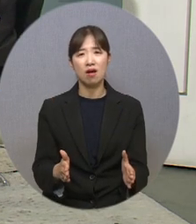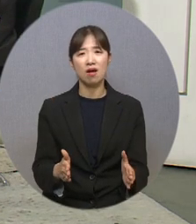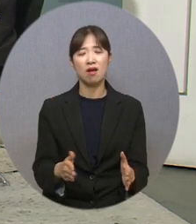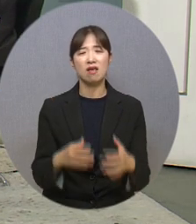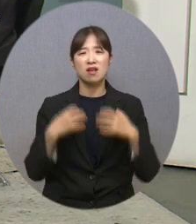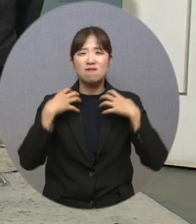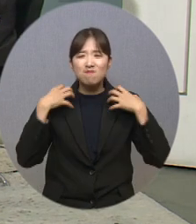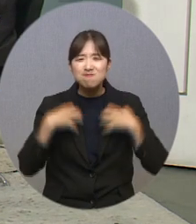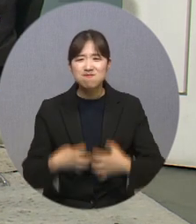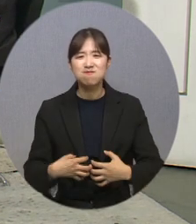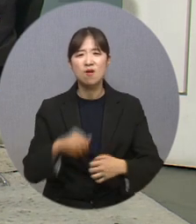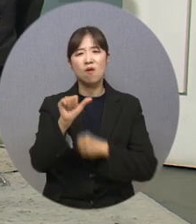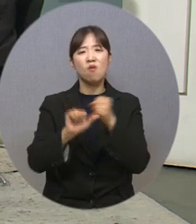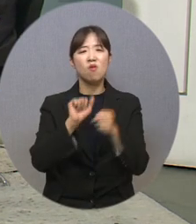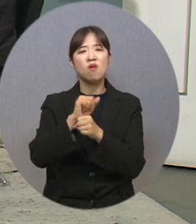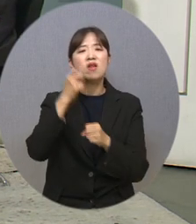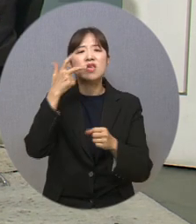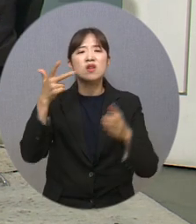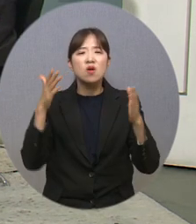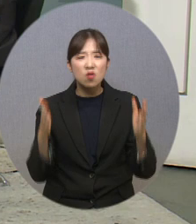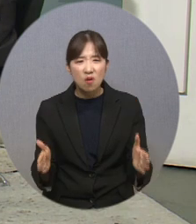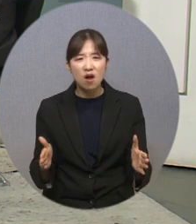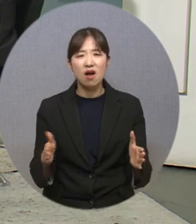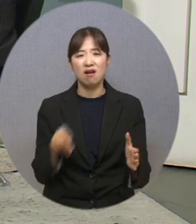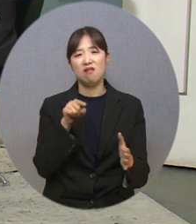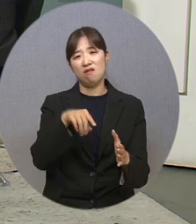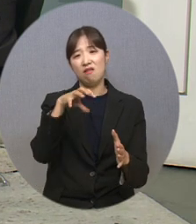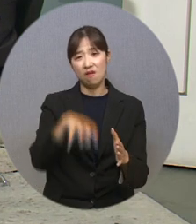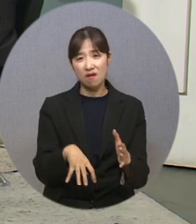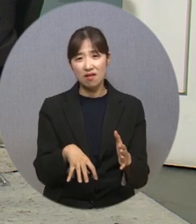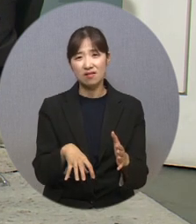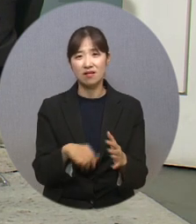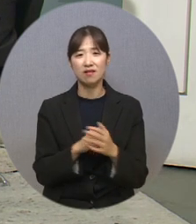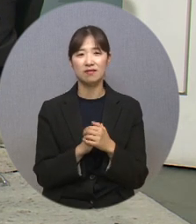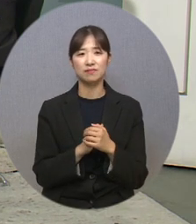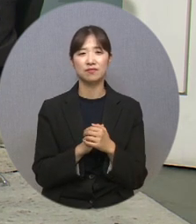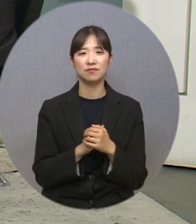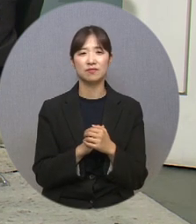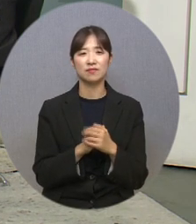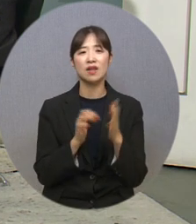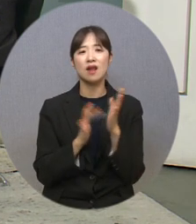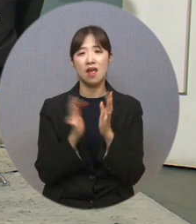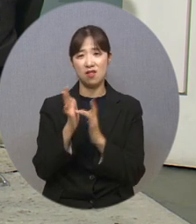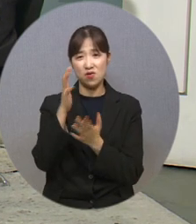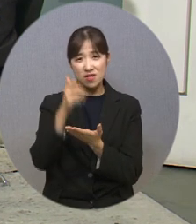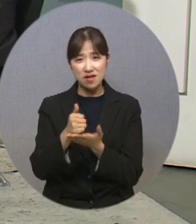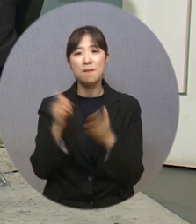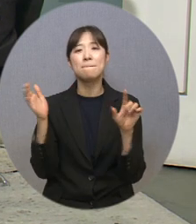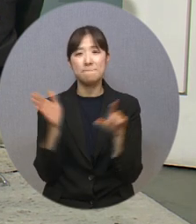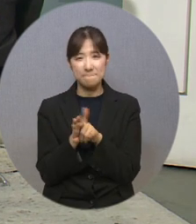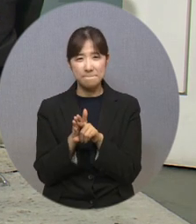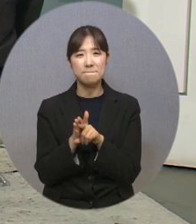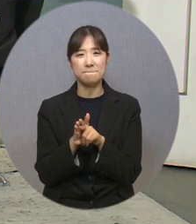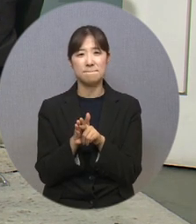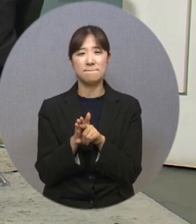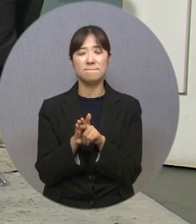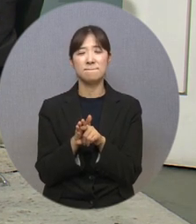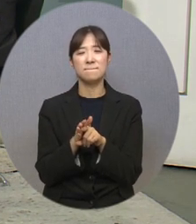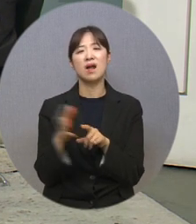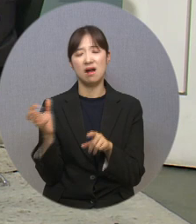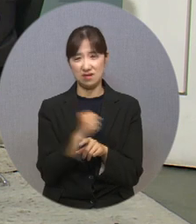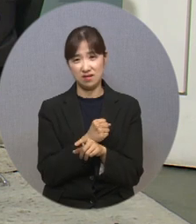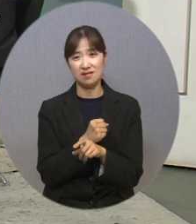감옥에 가서 5년 7개월 동안에 감옥에 있으면서 그래서 거기에서 예수님을 만나고 신앙을